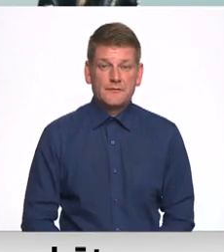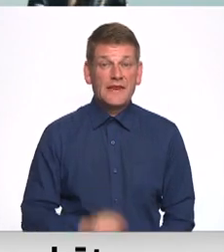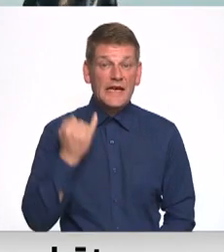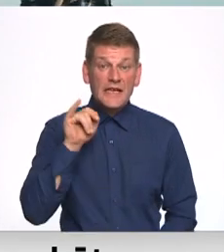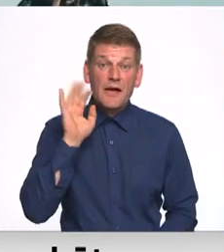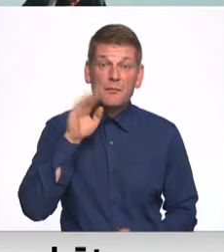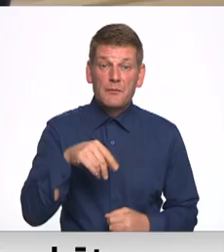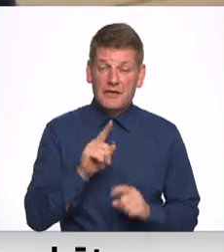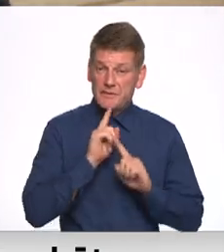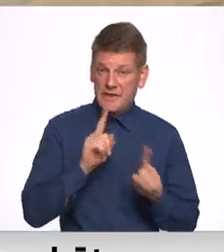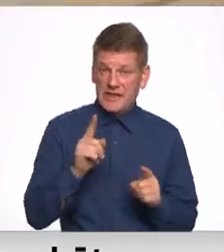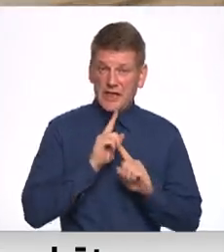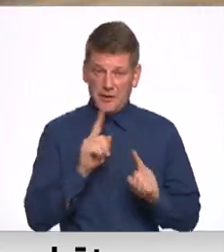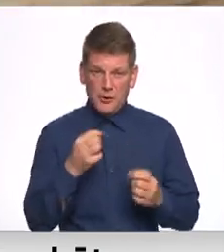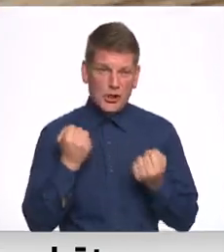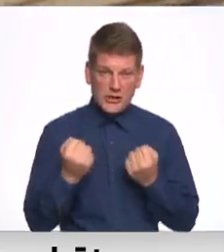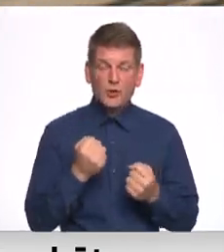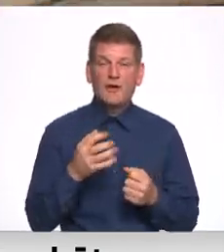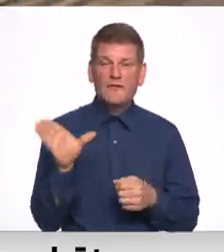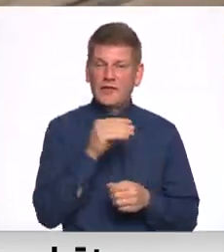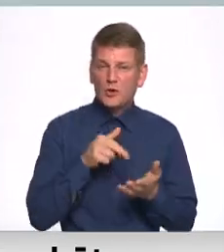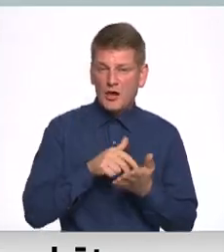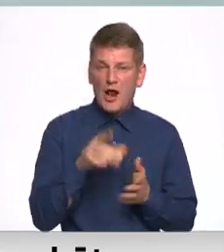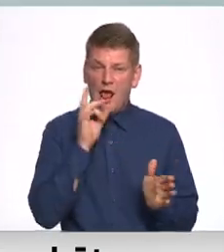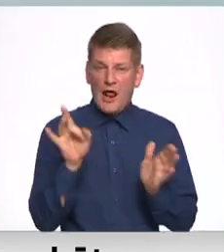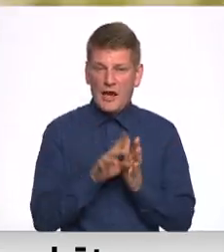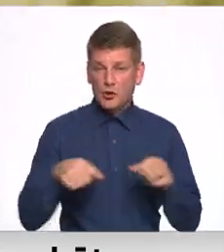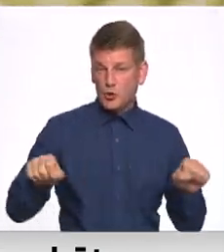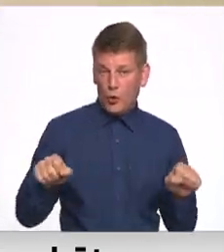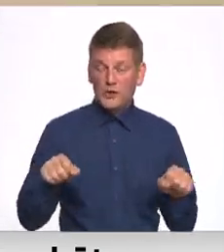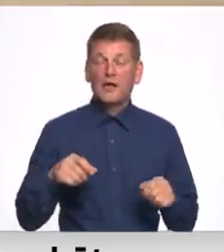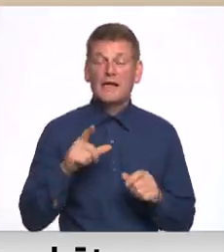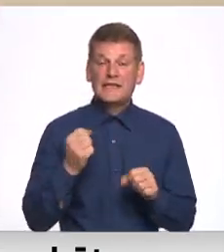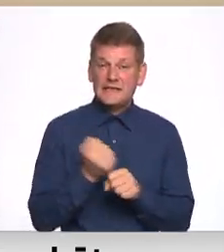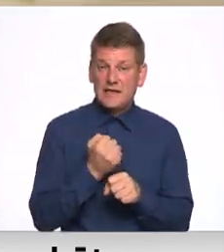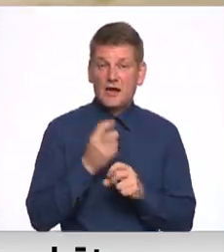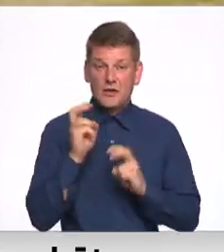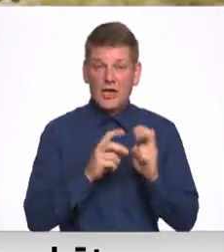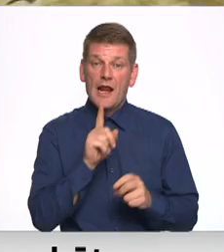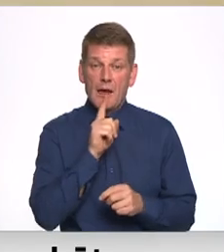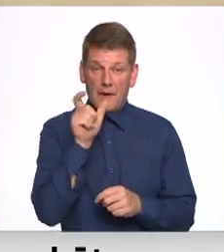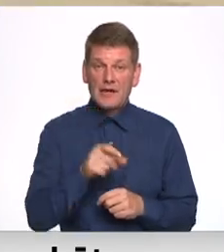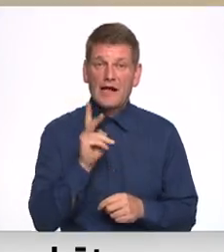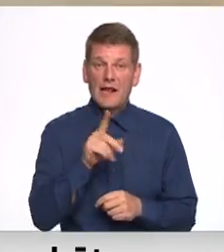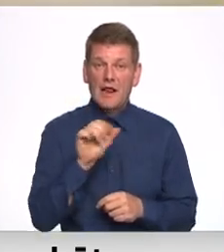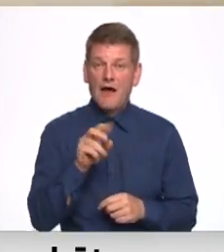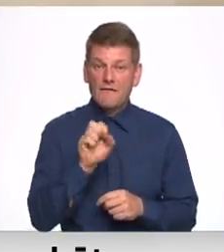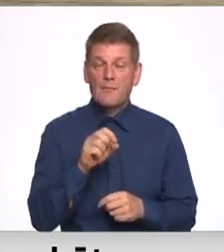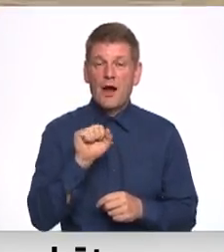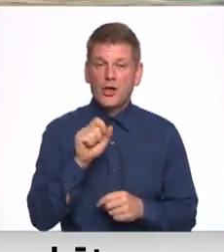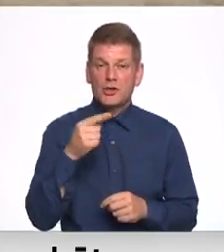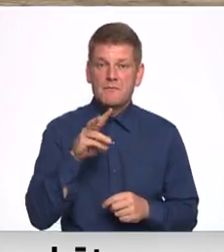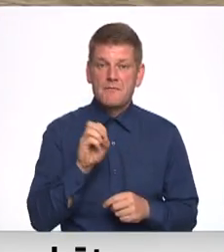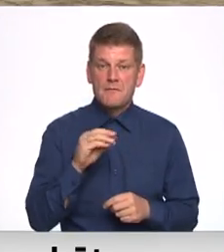Ideja par specifiska, īpaši izturīga visurgājēja elektroskūtera izstrādi un ražošanu Liepājniekam Klāvam Ašmanim radās